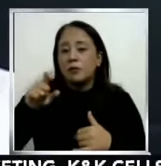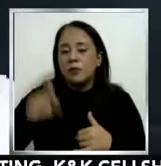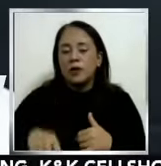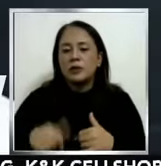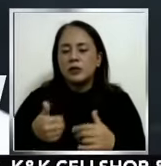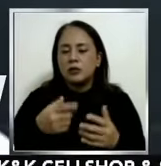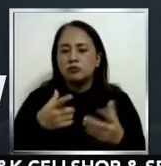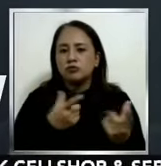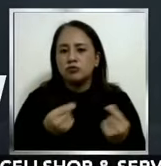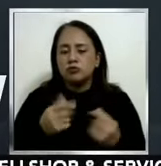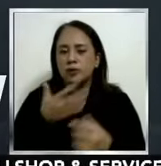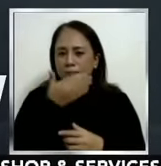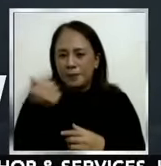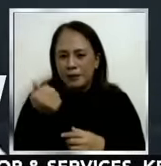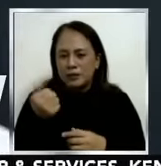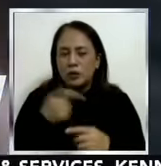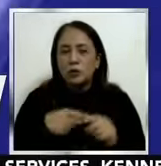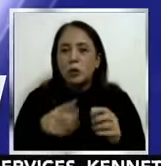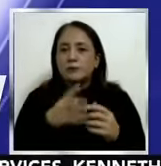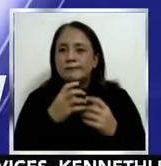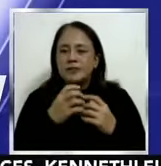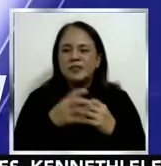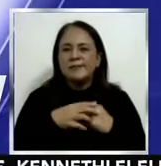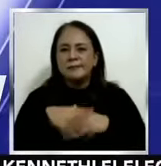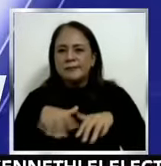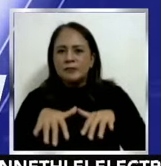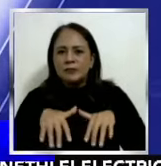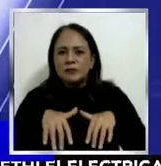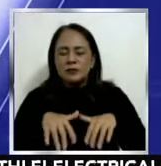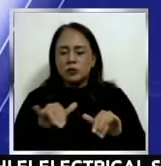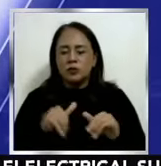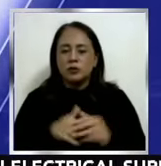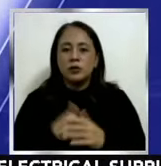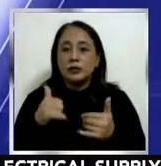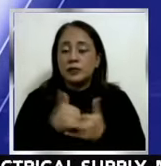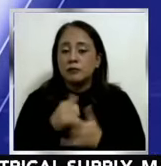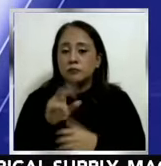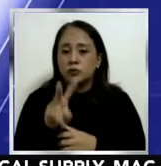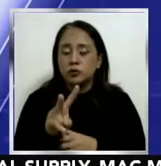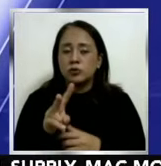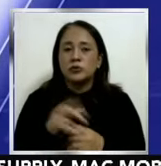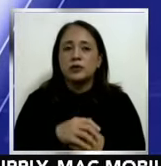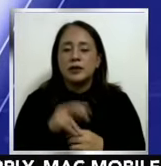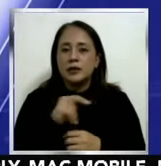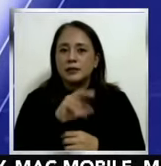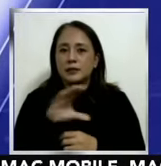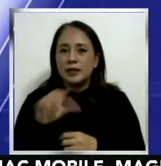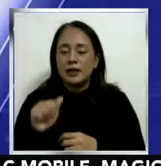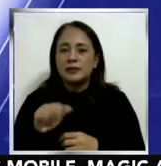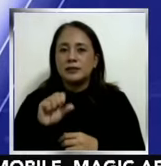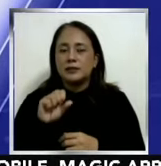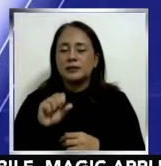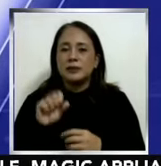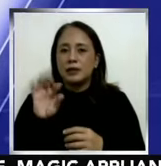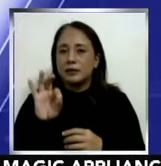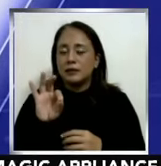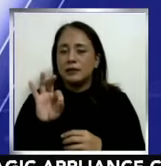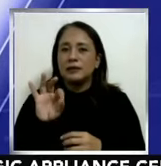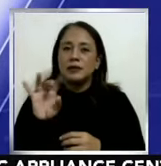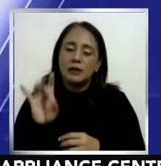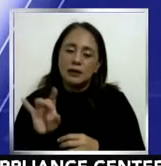sila magre-reserva. Bigay na nila lahat. Ang game 2 ng NCAA Season 98 Juniors Basketball